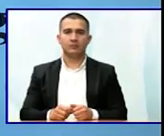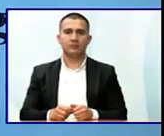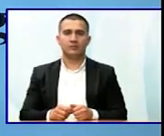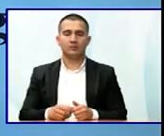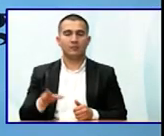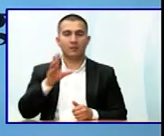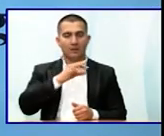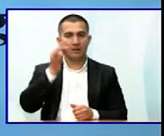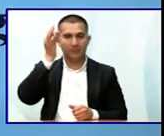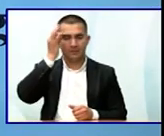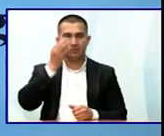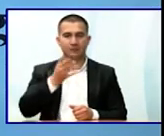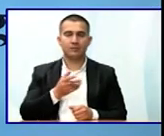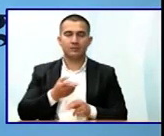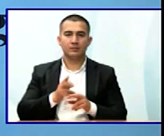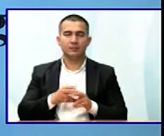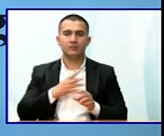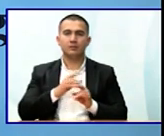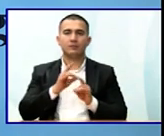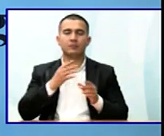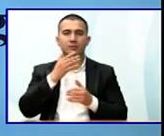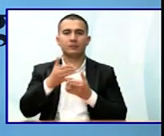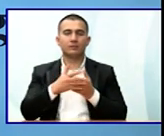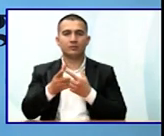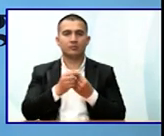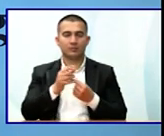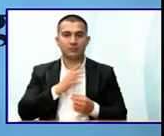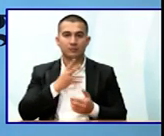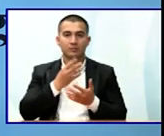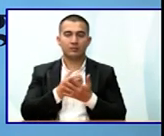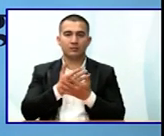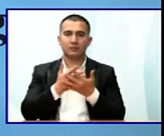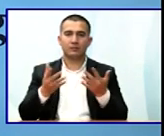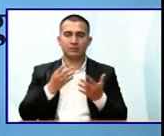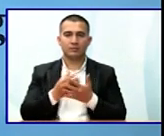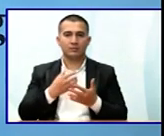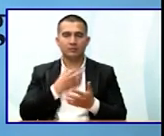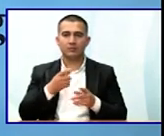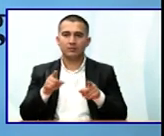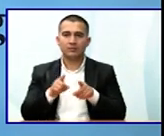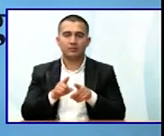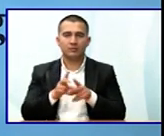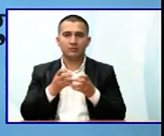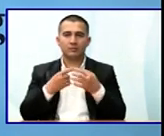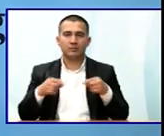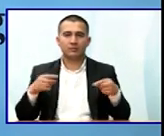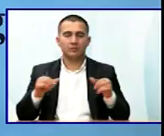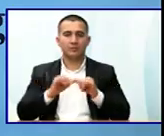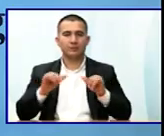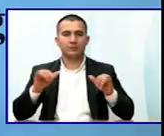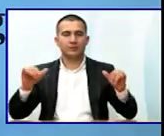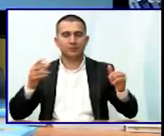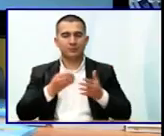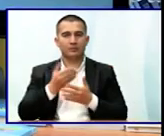Esingizda bo'lsa, o'tgan darsda biz sizlar bilan yovvoyi o'simliklarning vegetativ ko'payishi mavzusini